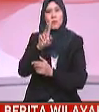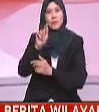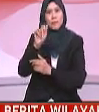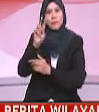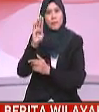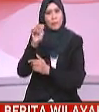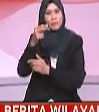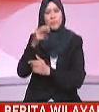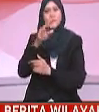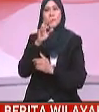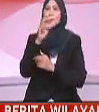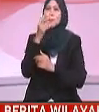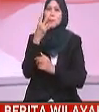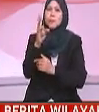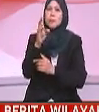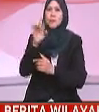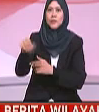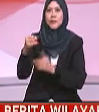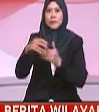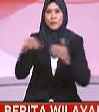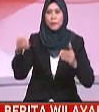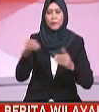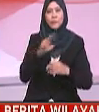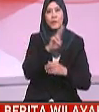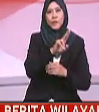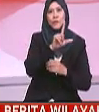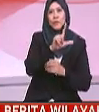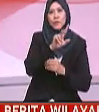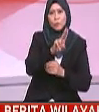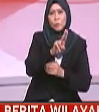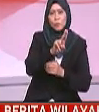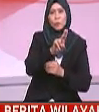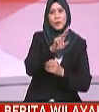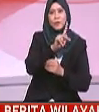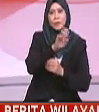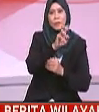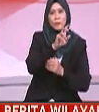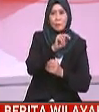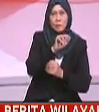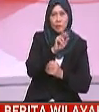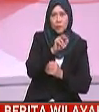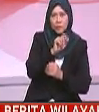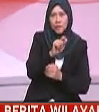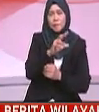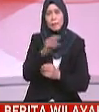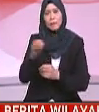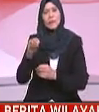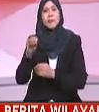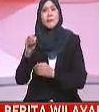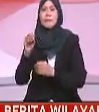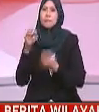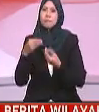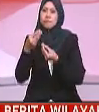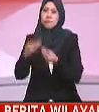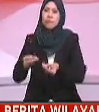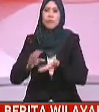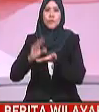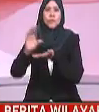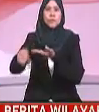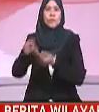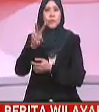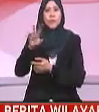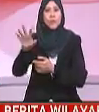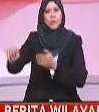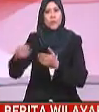berjumlah RM17 juta. Manakala di Ulu Kenawet dan Mujuk dengan kos projek RM25 juta. Roland